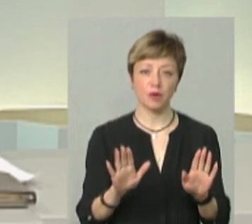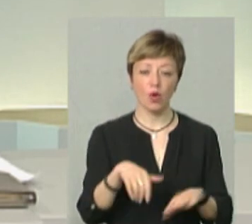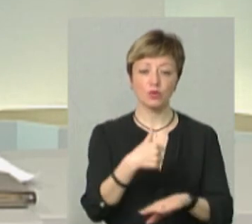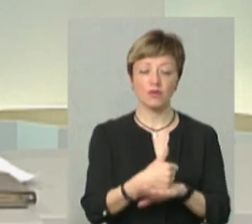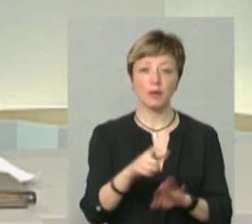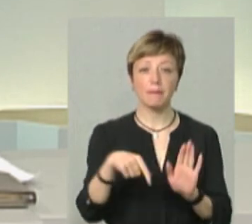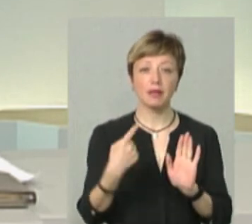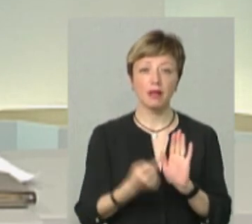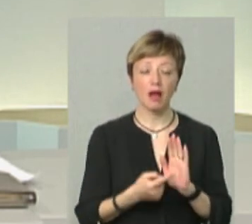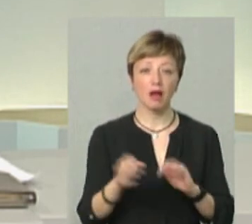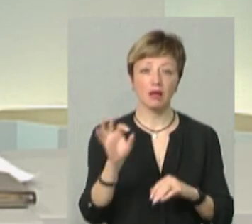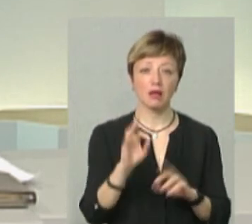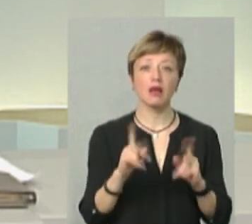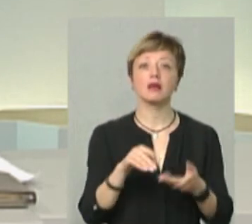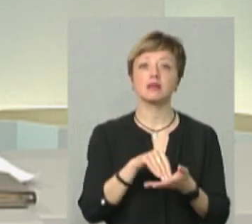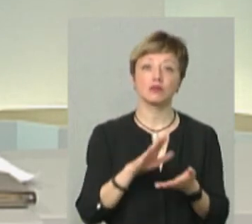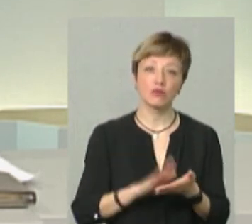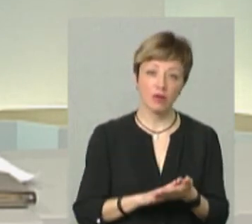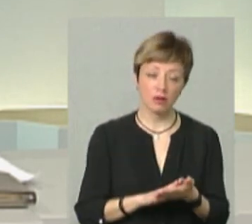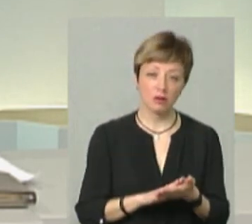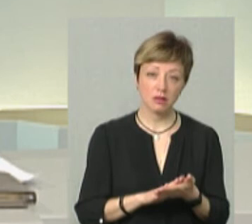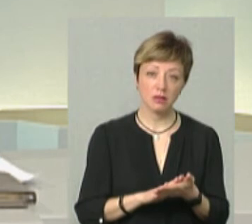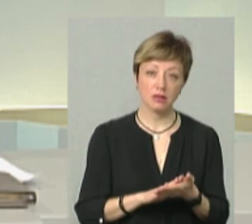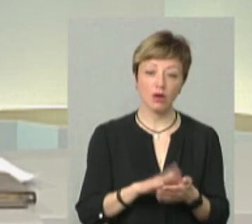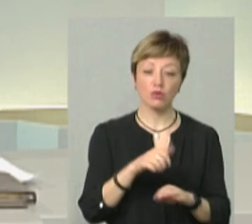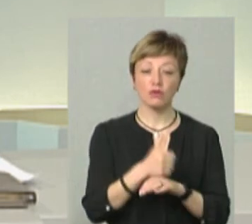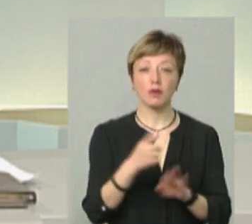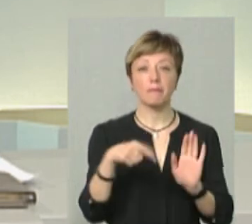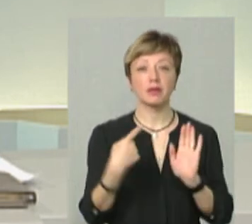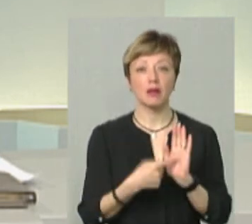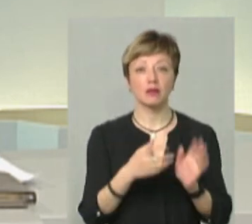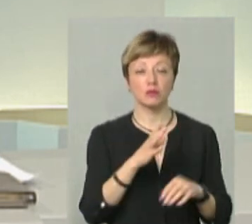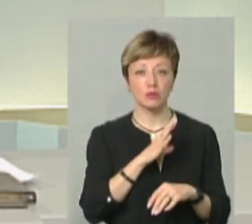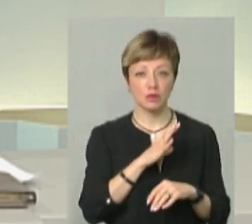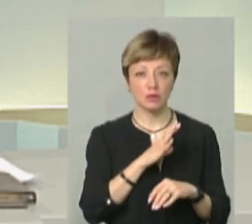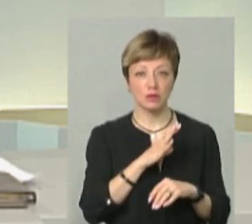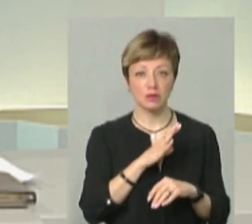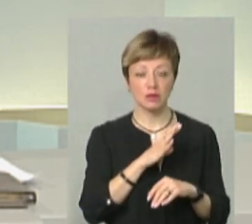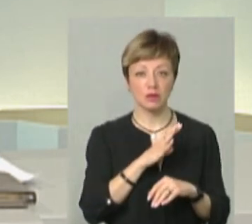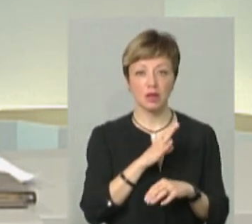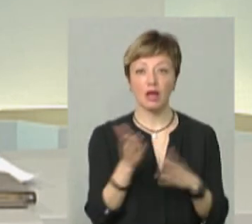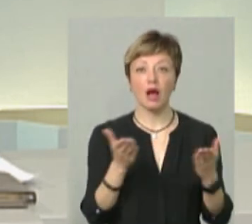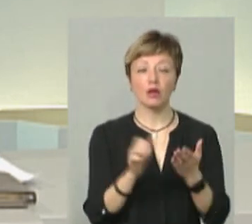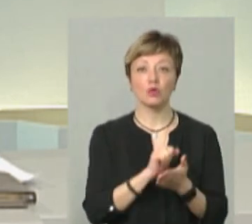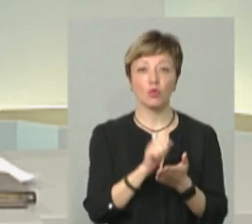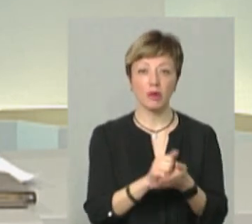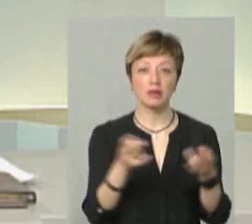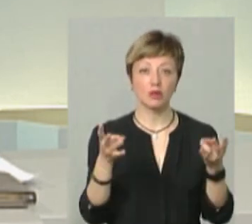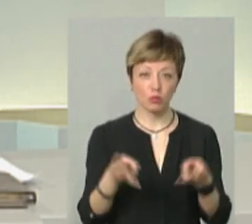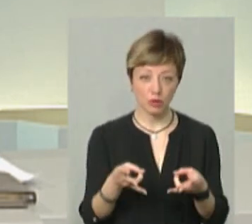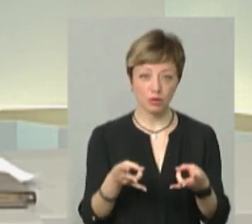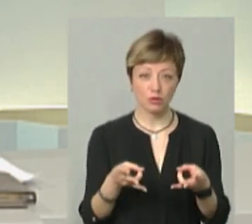основні питання були, як зареєструватися, основні питання були, які документи